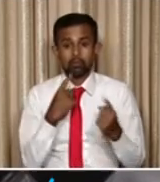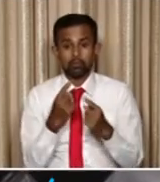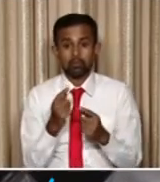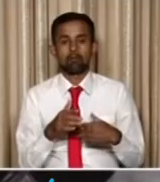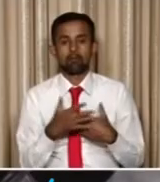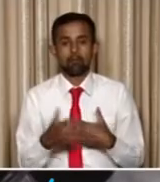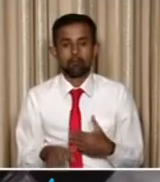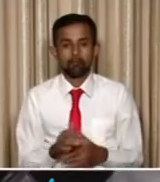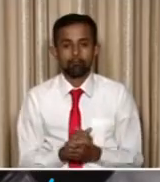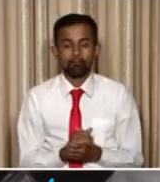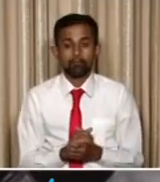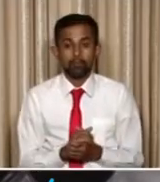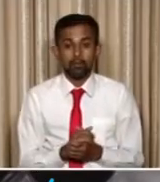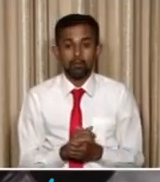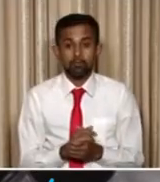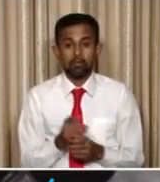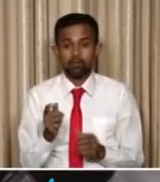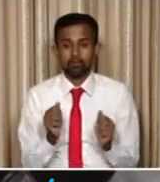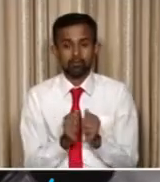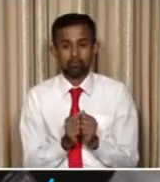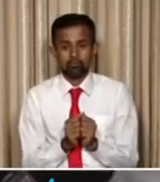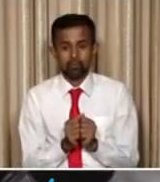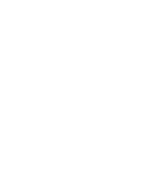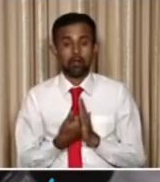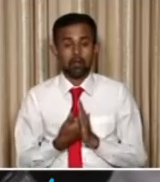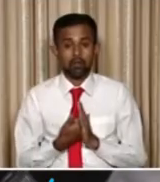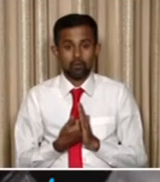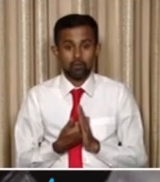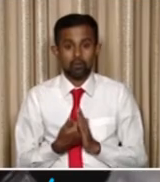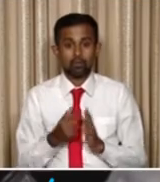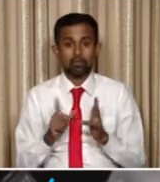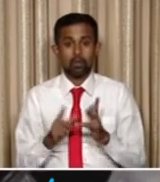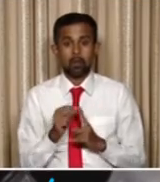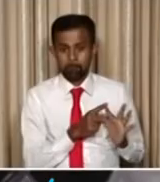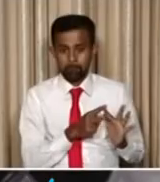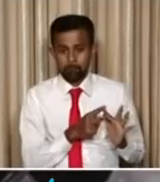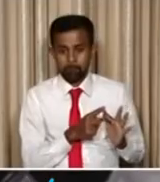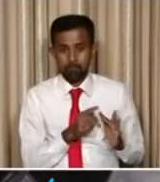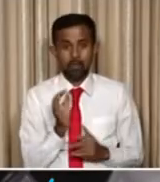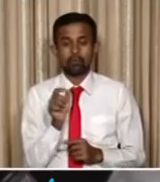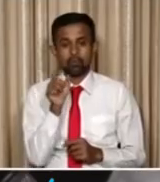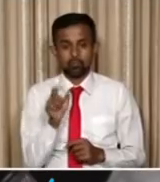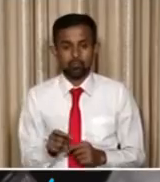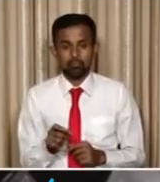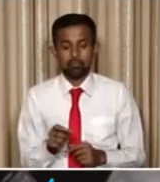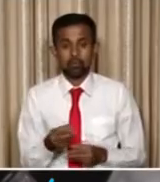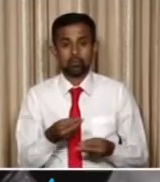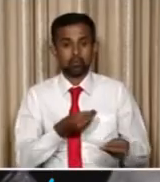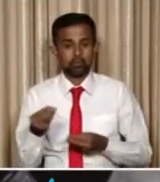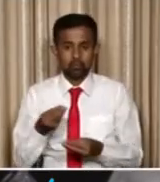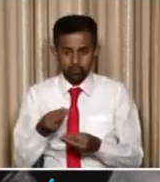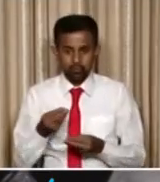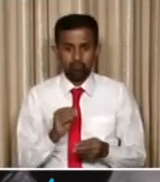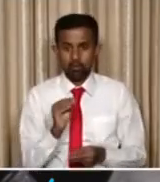ආතනවල ඩීල් දාන මේ තෝල්ක මුදලි රස්සාව කරලා හිතක් දන්නේ තාම ආවිල නැත්තේ. ගරු කෝප් කාරක සභාවේ සභාපතිවරයා ඩීල් කාරයක් බවට පත්